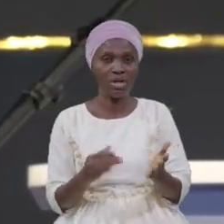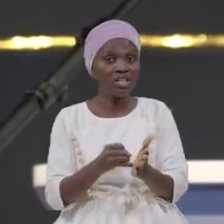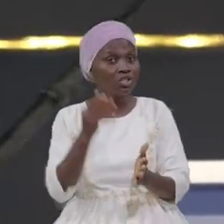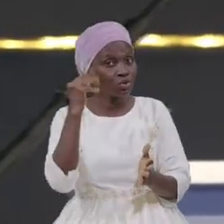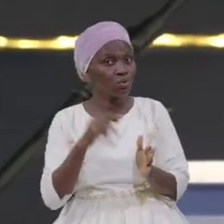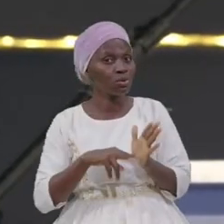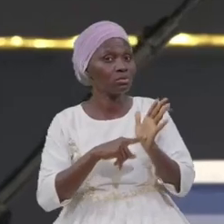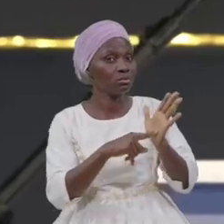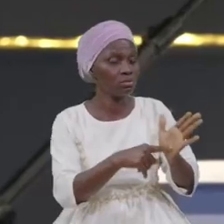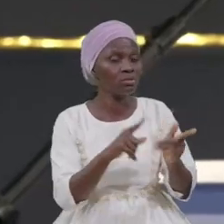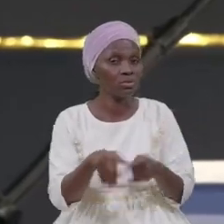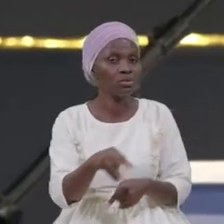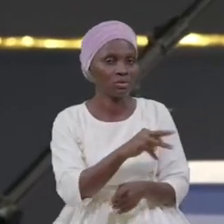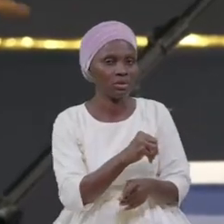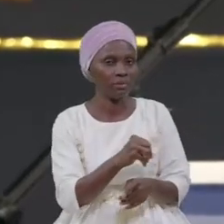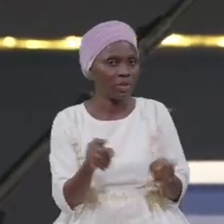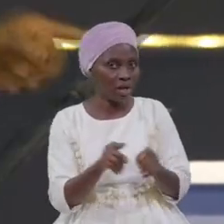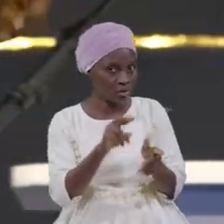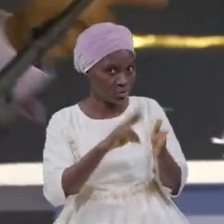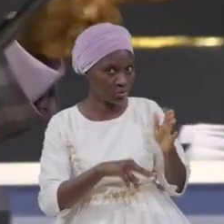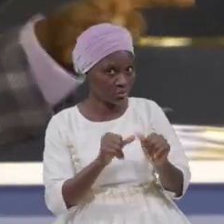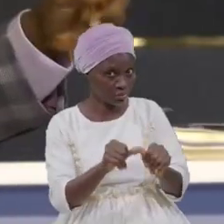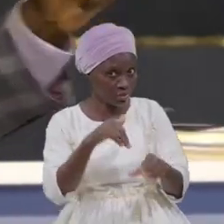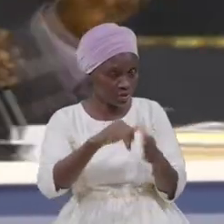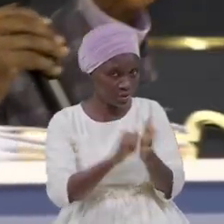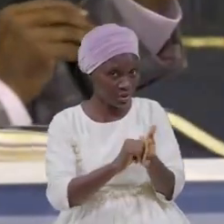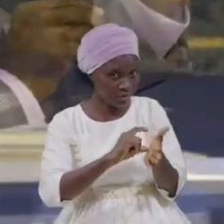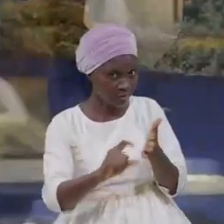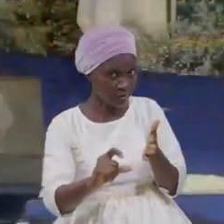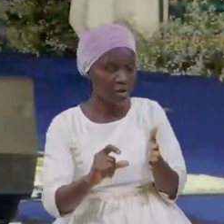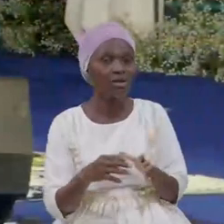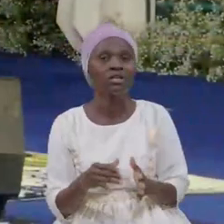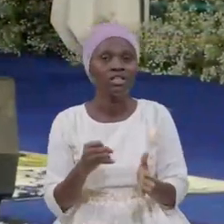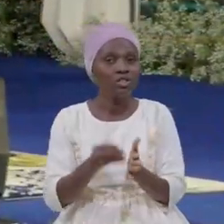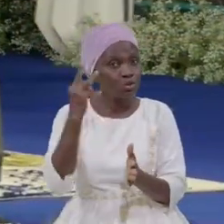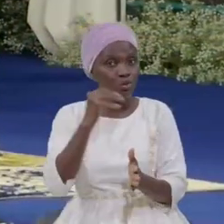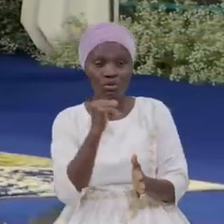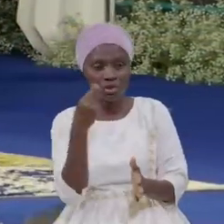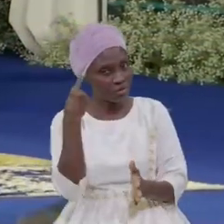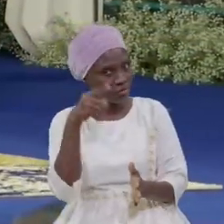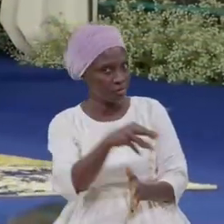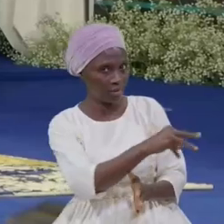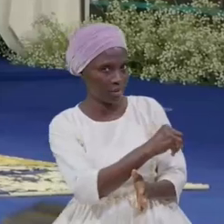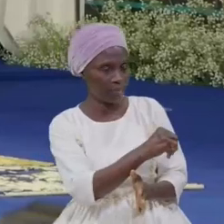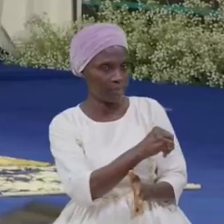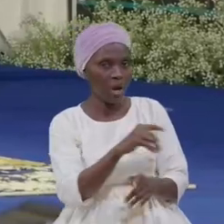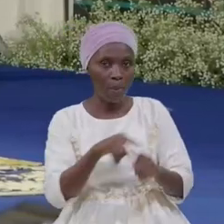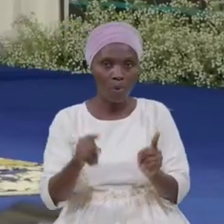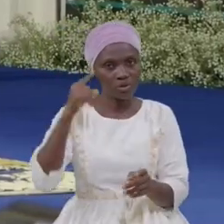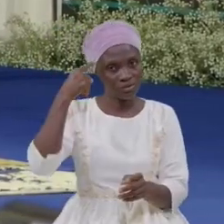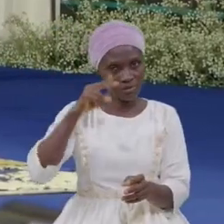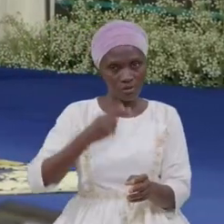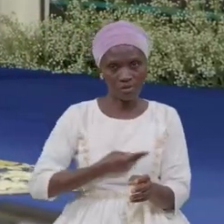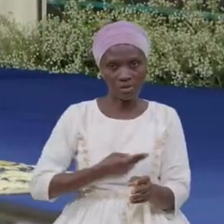été révélé, comme vous lisez dans ce passage, ce n'était pas pour eux, mais c'était pour